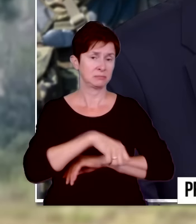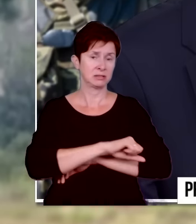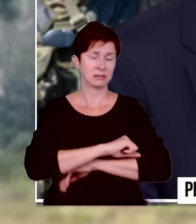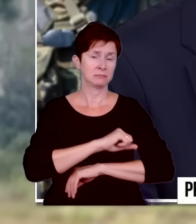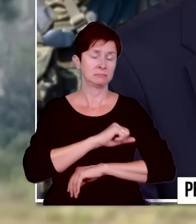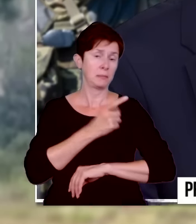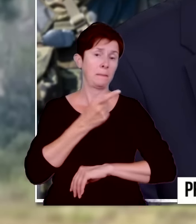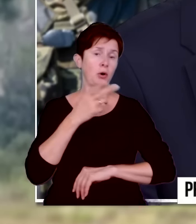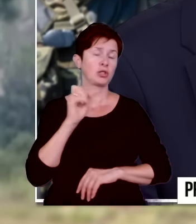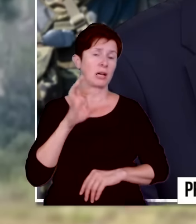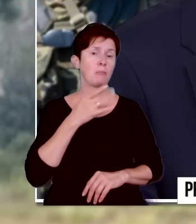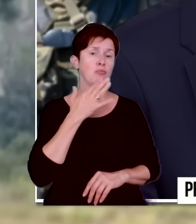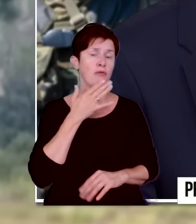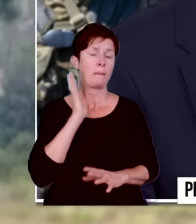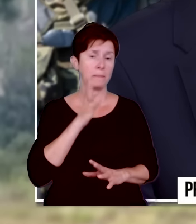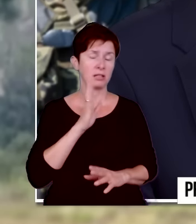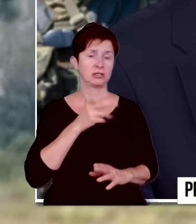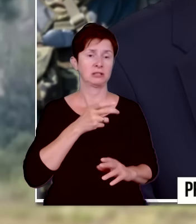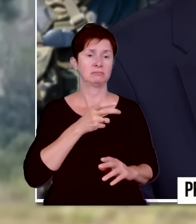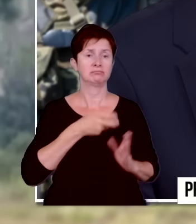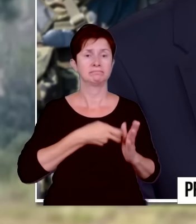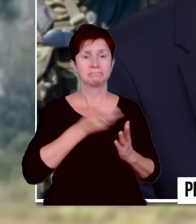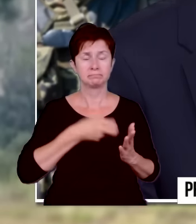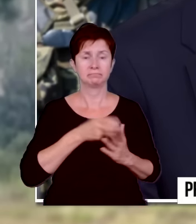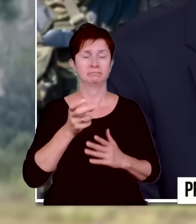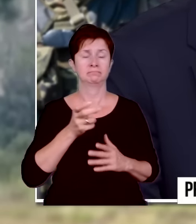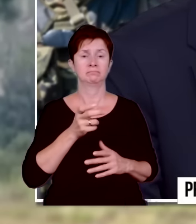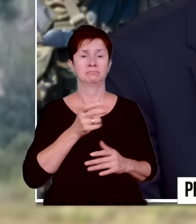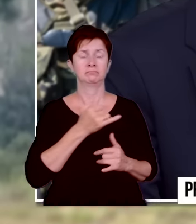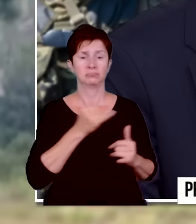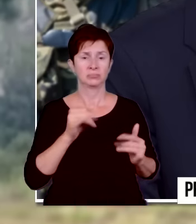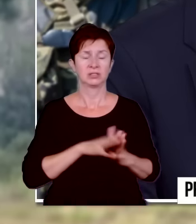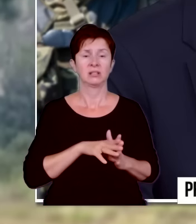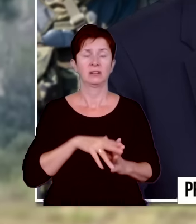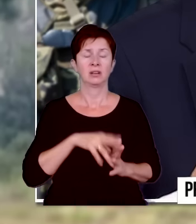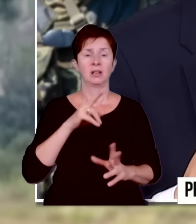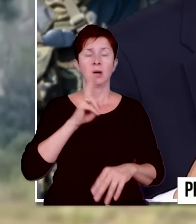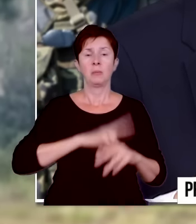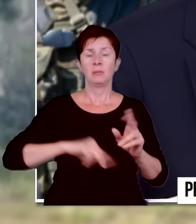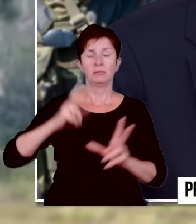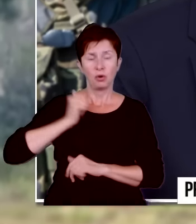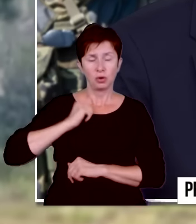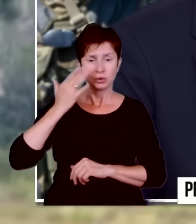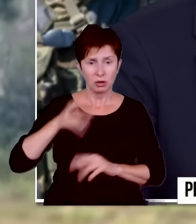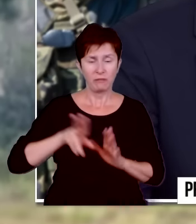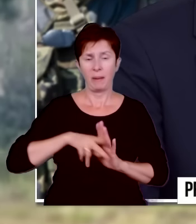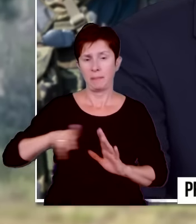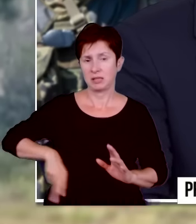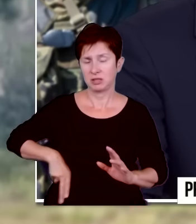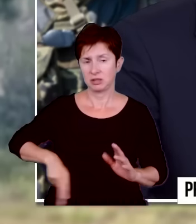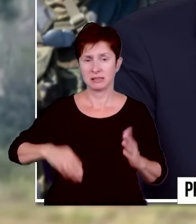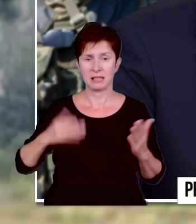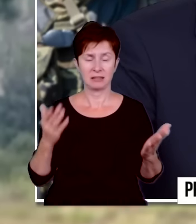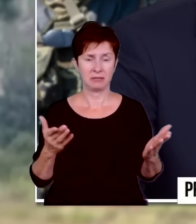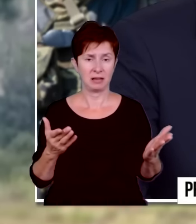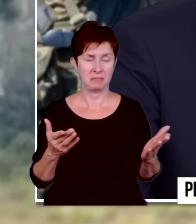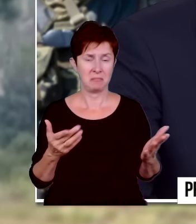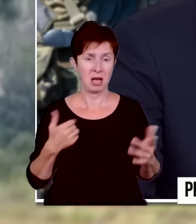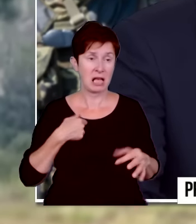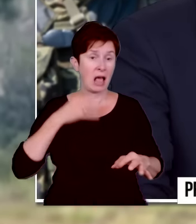zwolnienia dymisje i w żandarmerii i w ministerstwie ja może nie tak pilnie jak pan